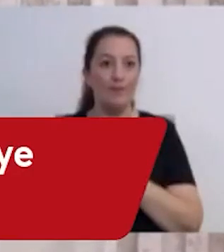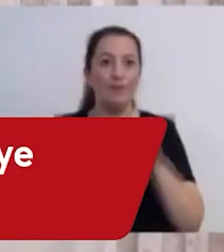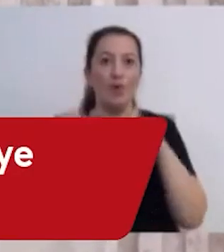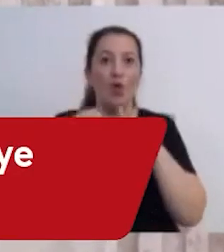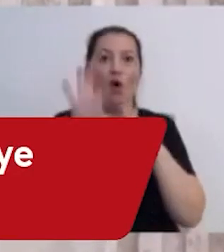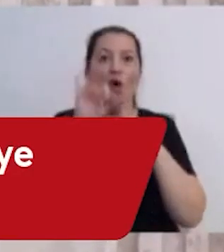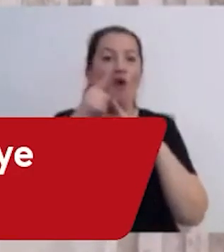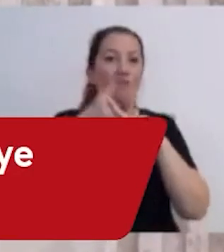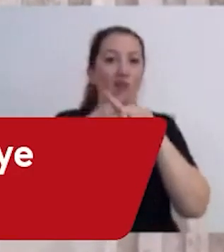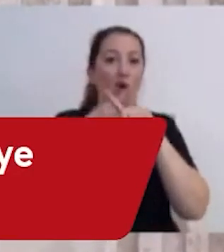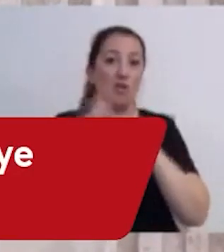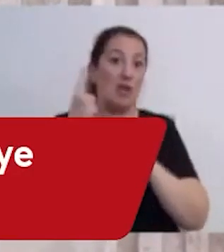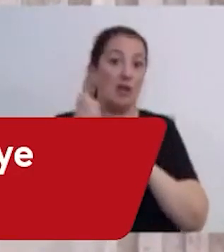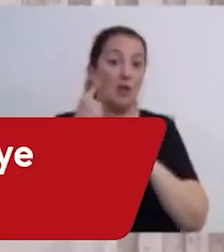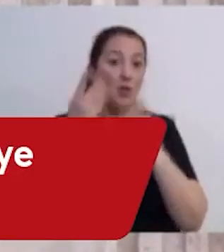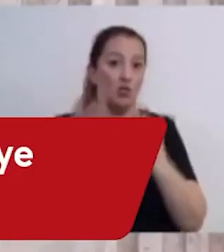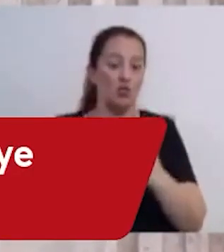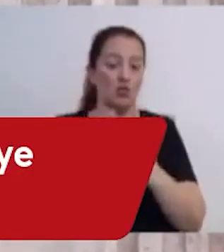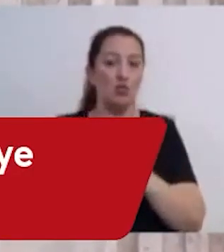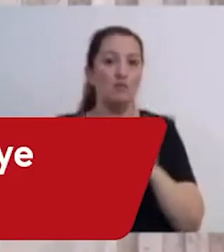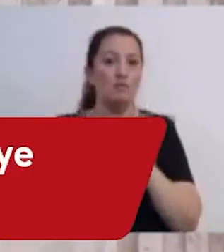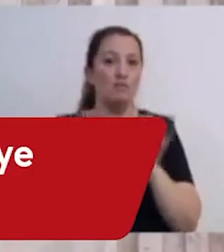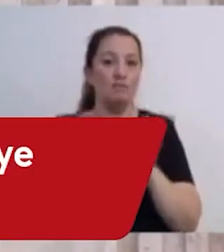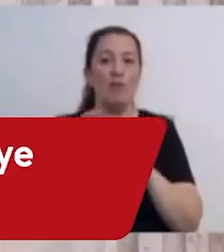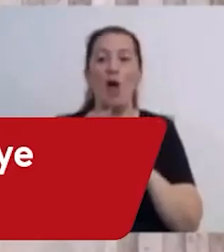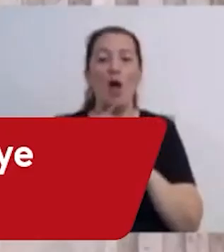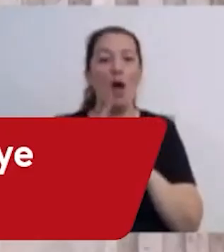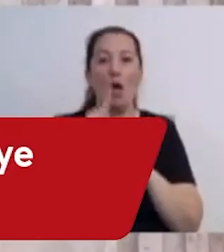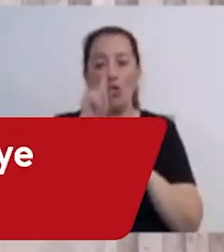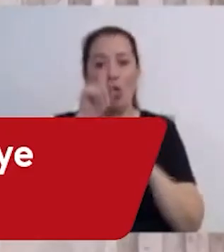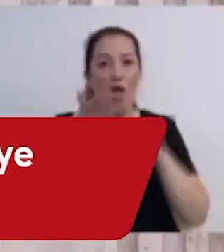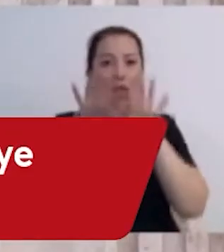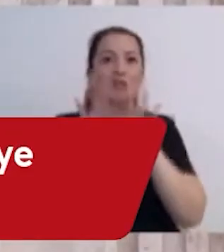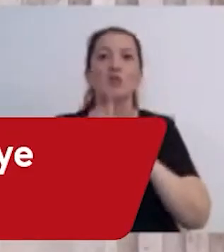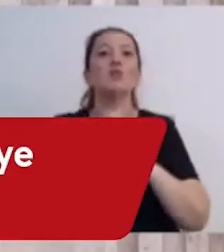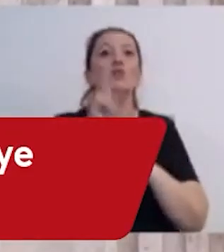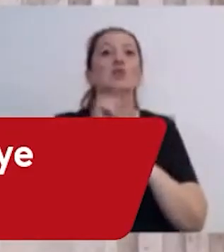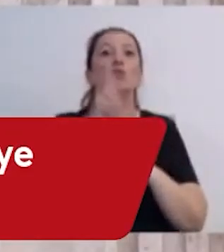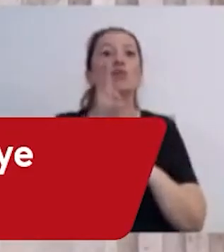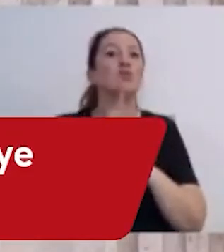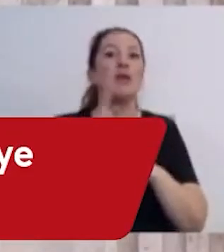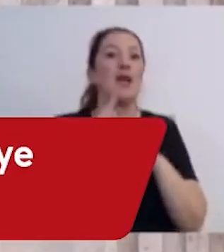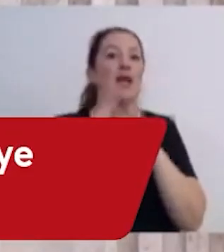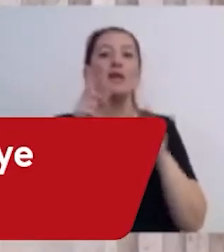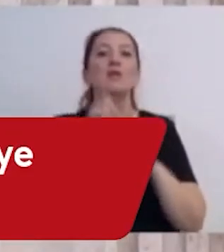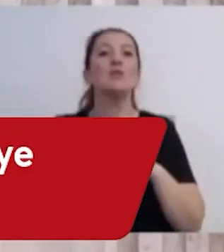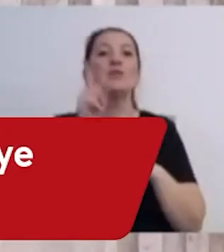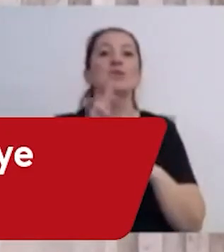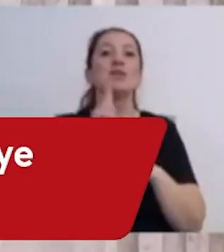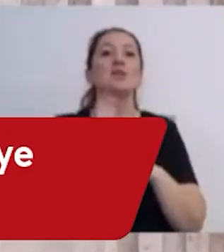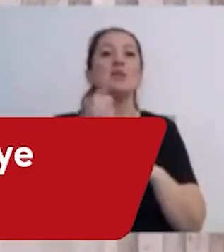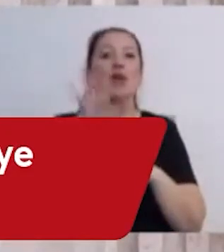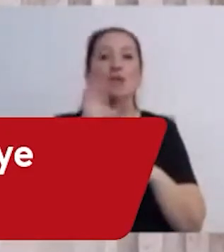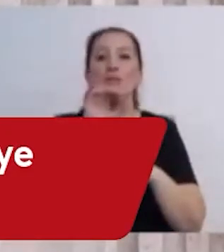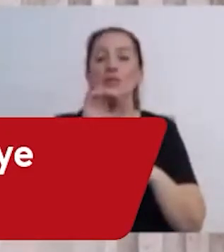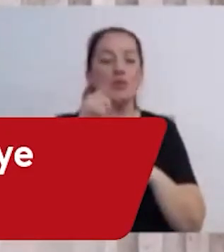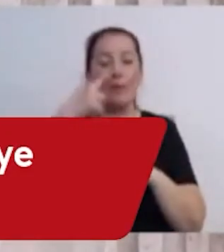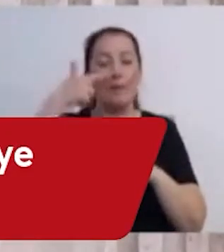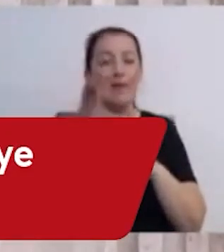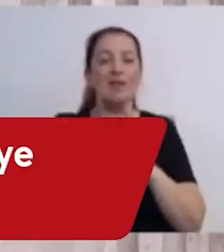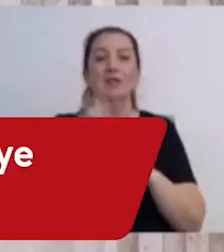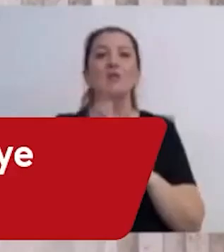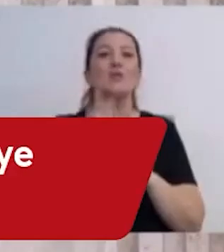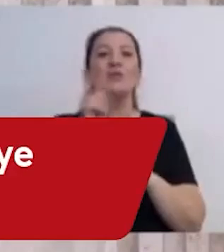Fox'ta da dinliyorsunuz. Tabii. Doğalgaza %300. Elektriğe %260. Motorine